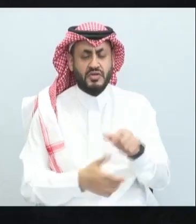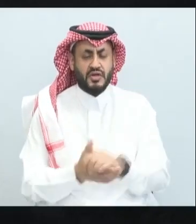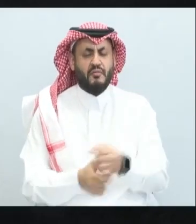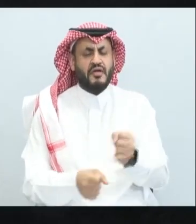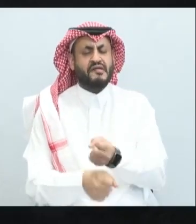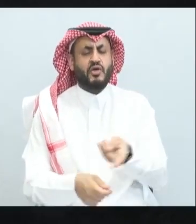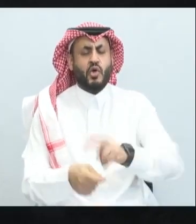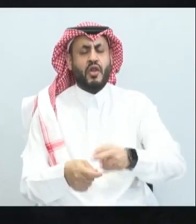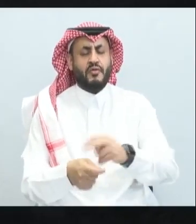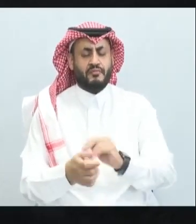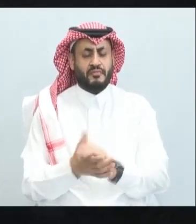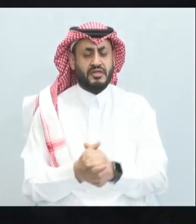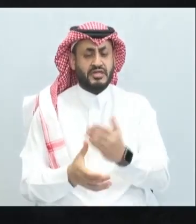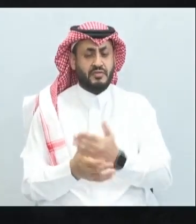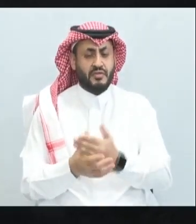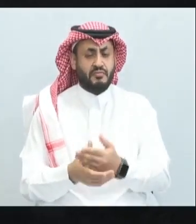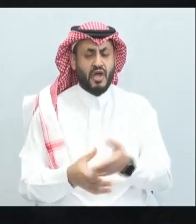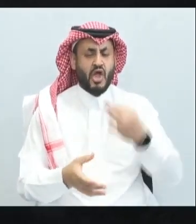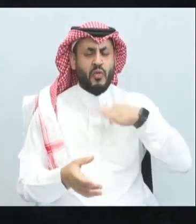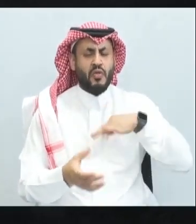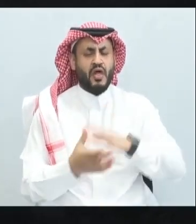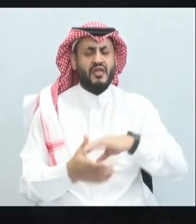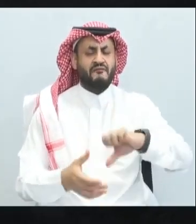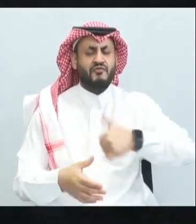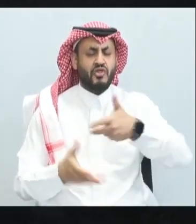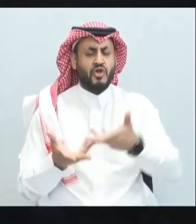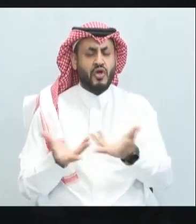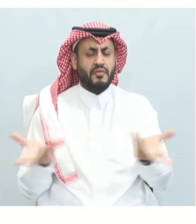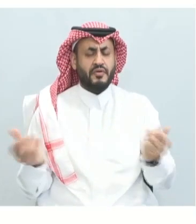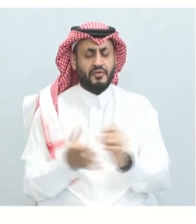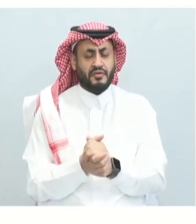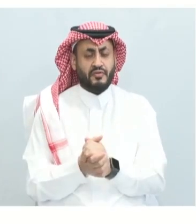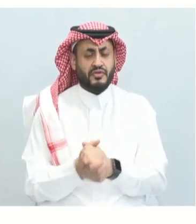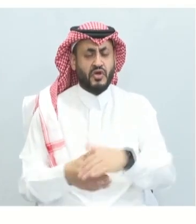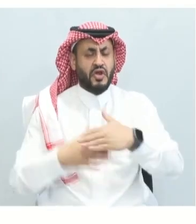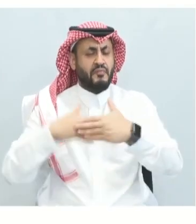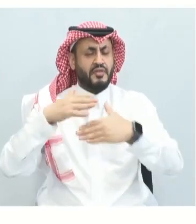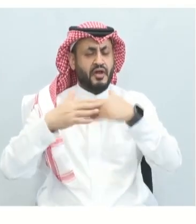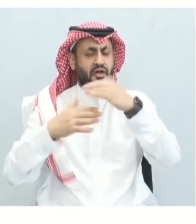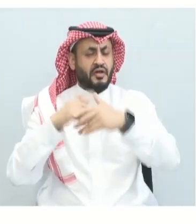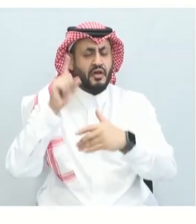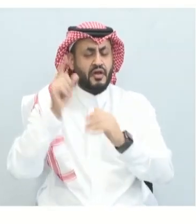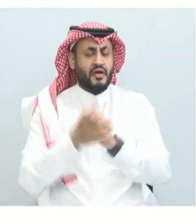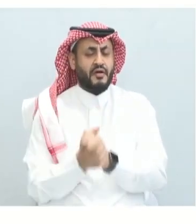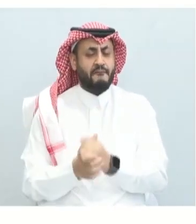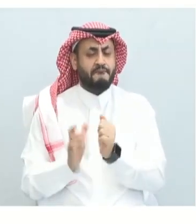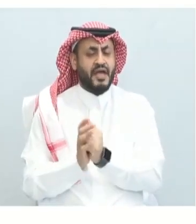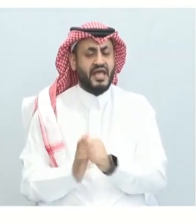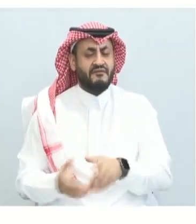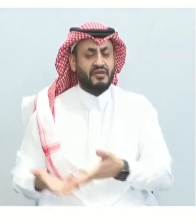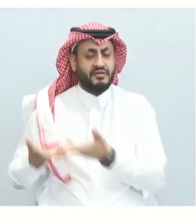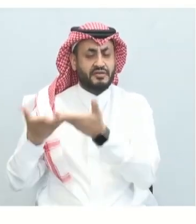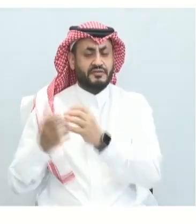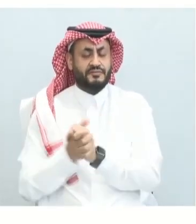الفضل الكبير لاجل ان ينال هذا الفضل الكبير وهو ان يبني الله له بيتا في الجنه اذا هذه السنن